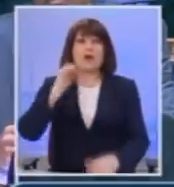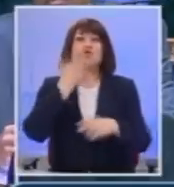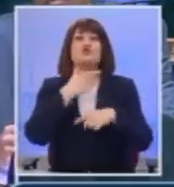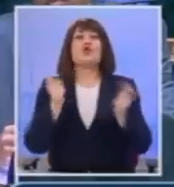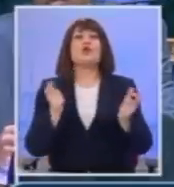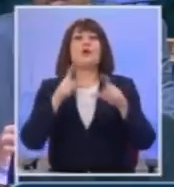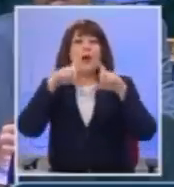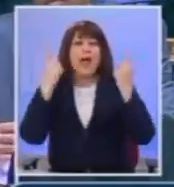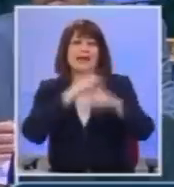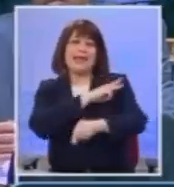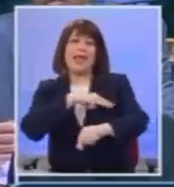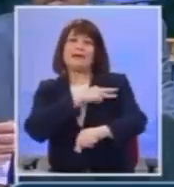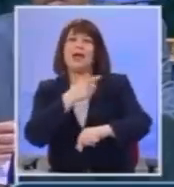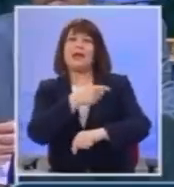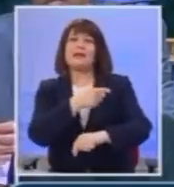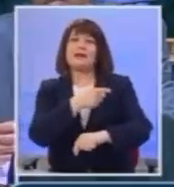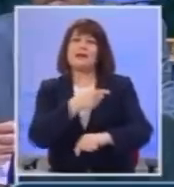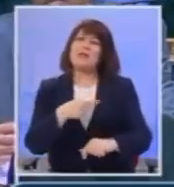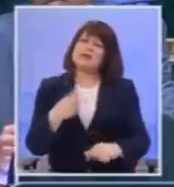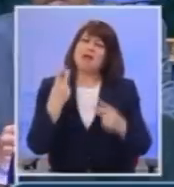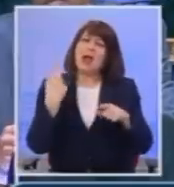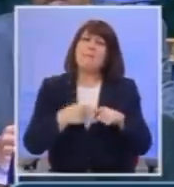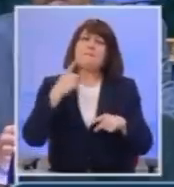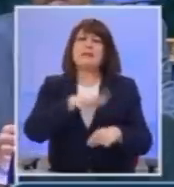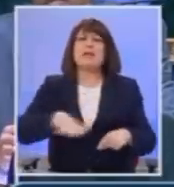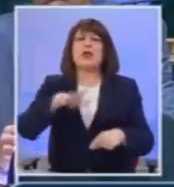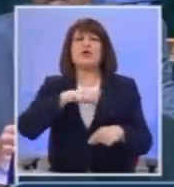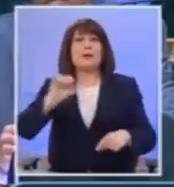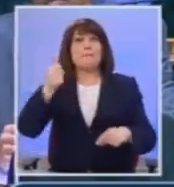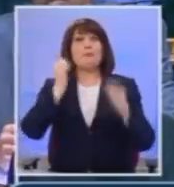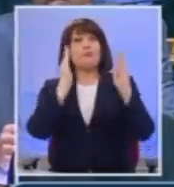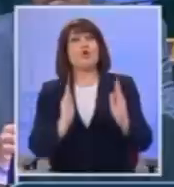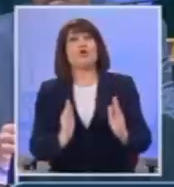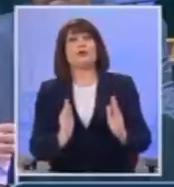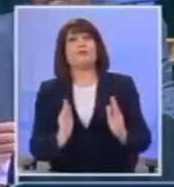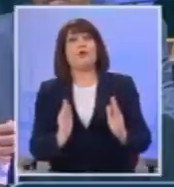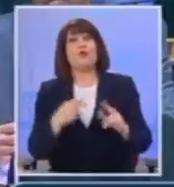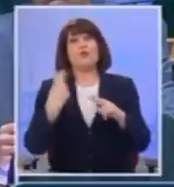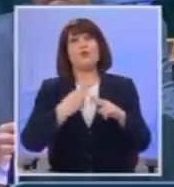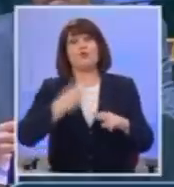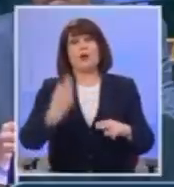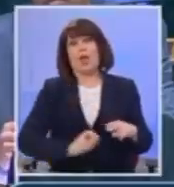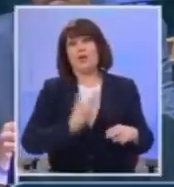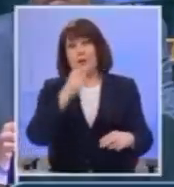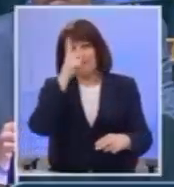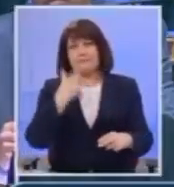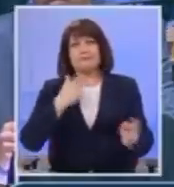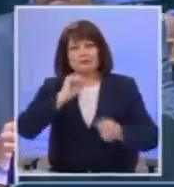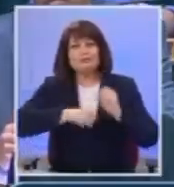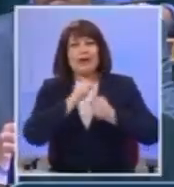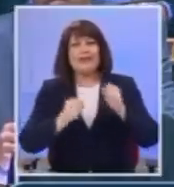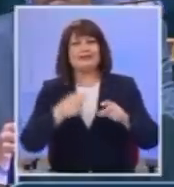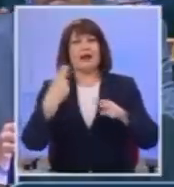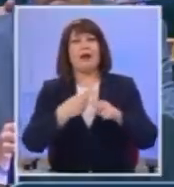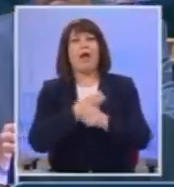μοναδικό σχολείο σε μια λαϊκή περιοχή της Αθήνας, που είναι πρότυπο. Ήταν υπερήφανα που είχαν προσπαθήσει να είναι μέσα σε αυτό το